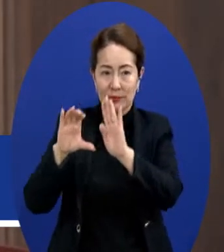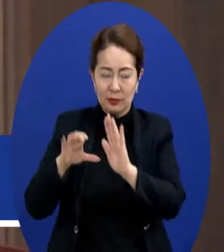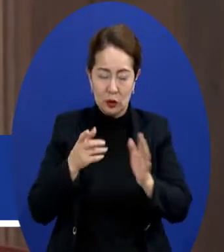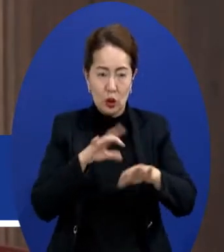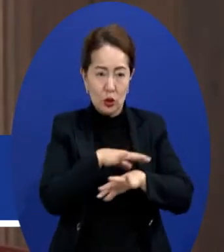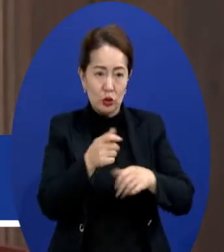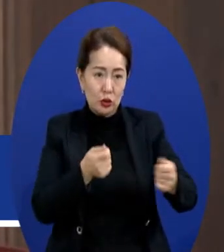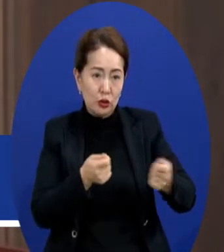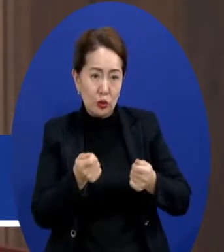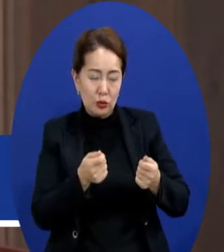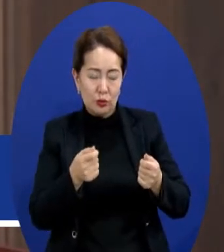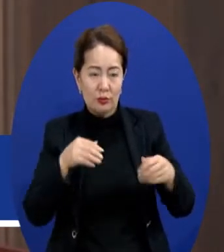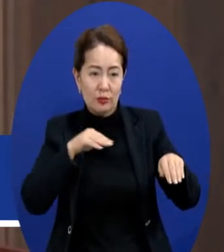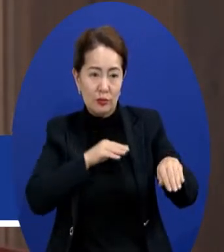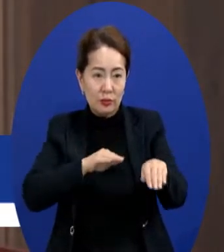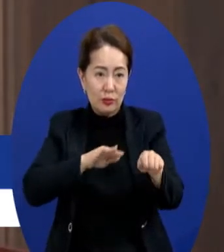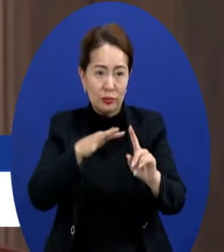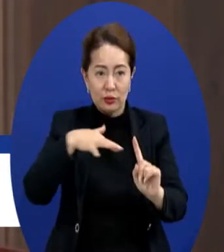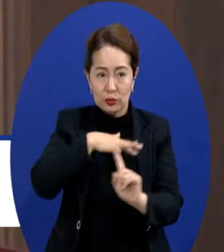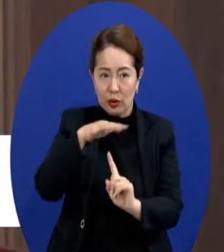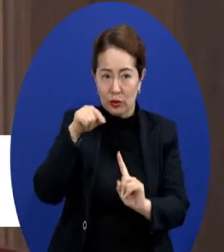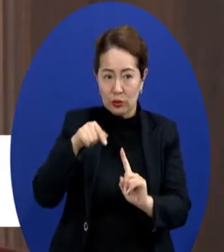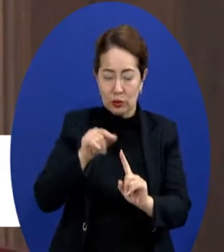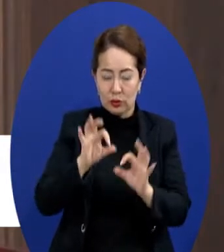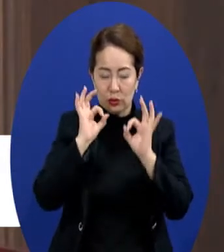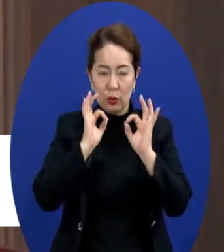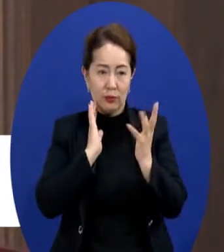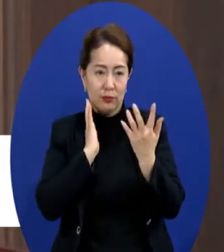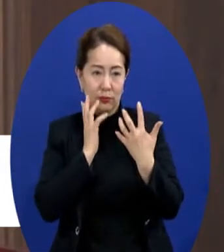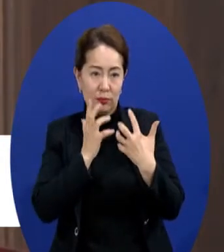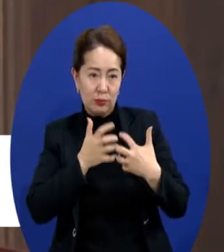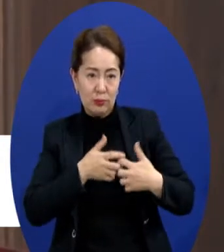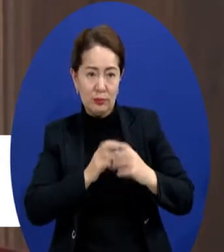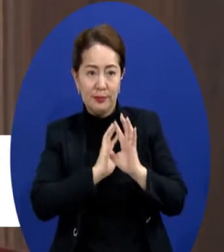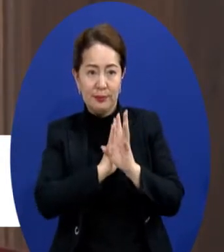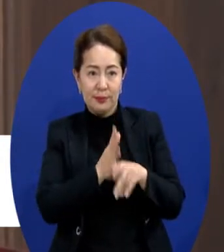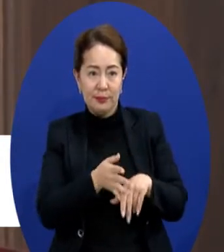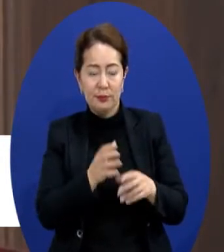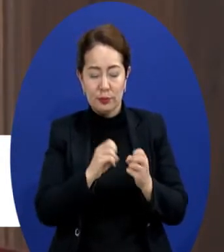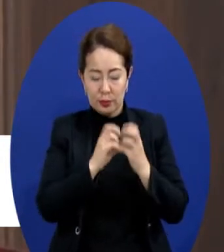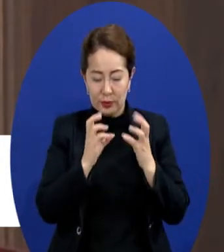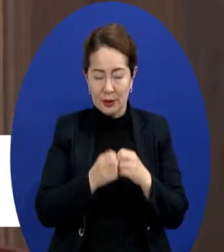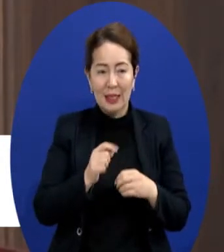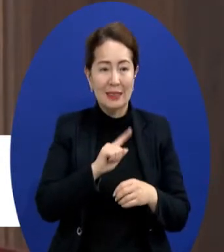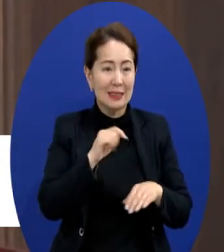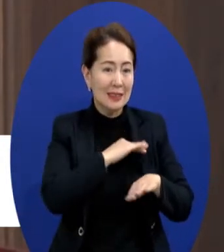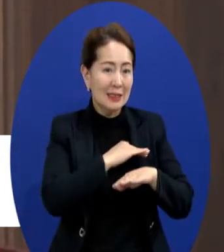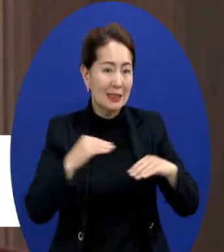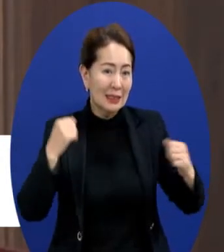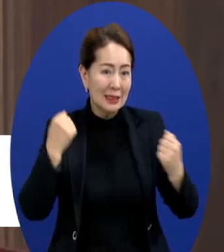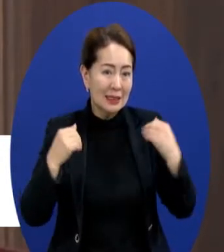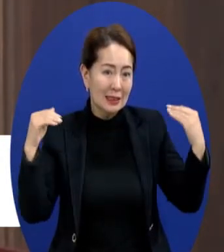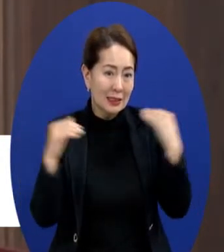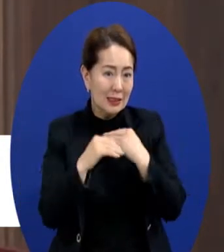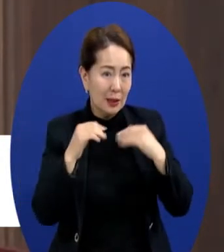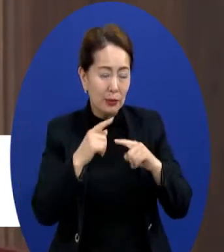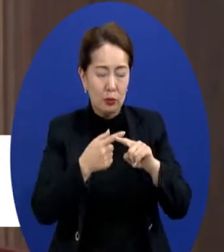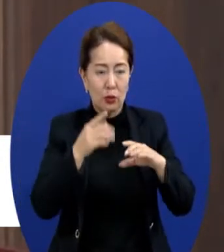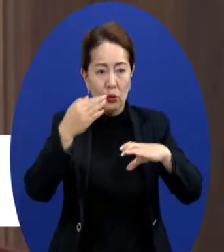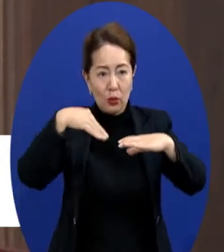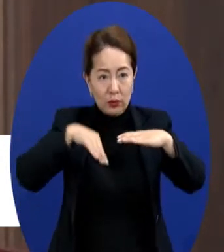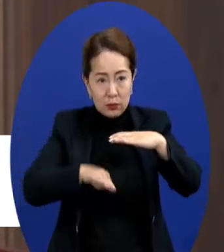зохицуулах хэрэгслэр тухайн орчинд хөдөлгөөний эрэгцэгцийг бий болгох, за авцааны сүлжээ төлөвлөлтээр бид нөхөн гарцуудыг